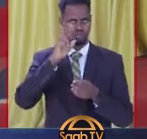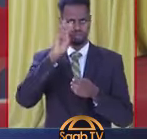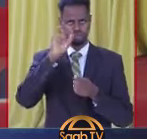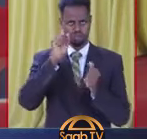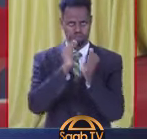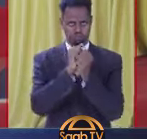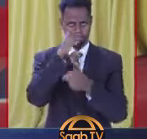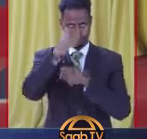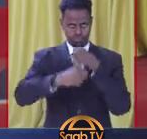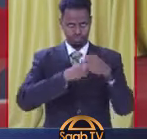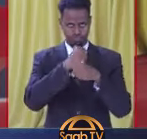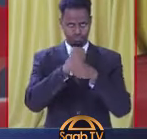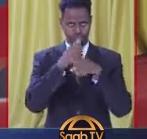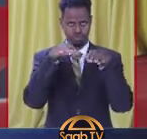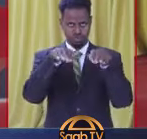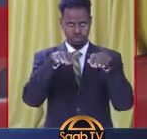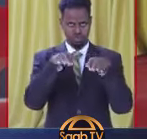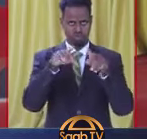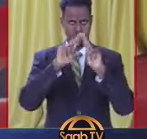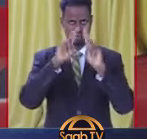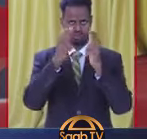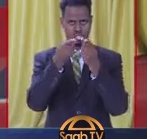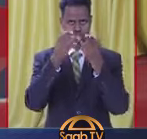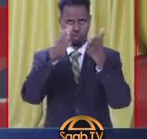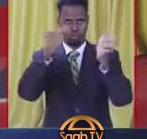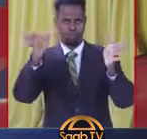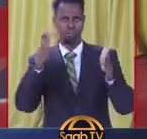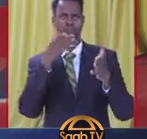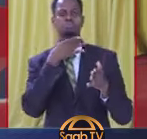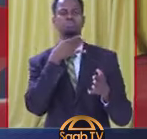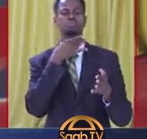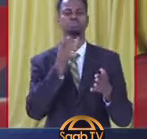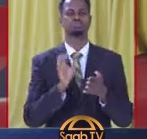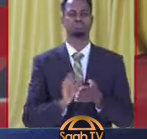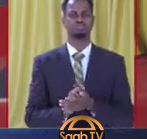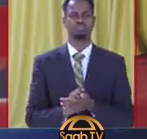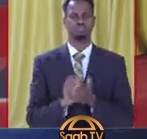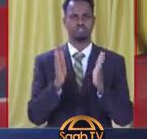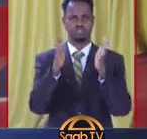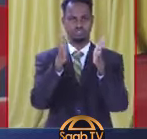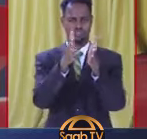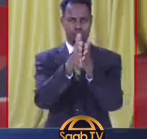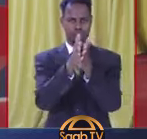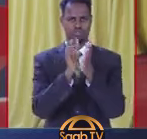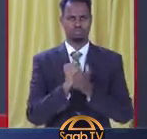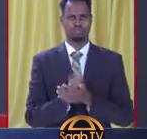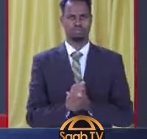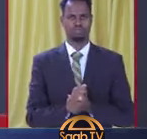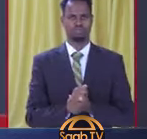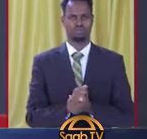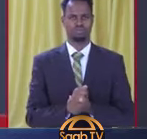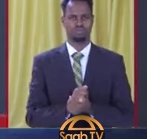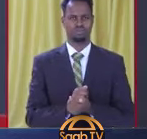sano sugaayay oo yiri waa waqtigii xisbiyada fayaxa roof iyo